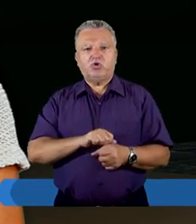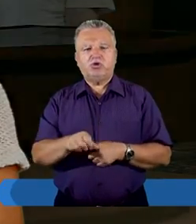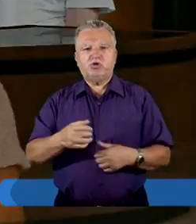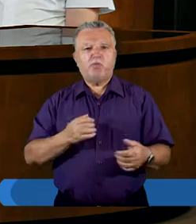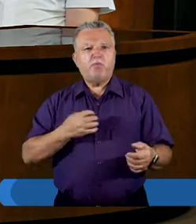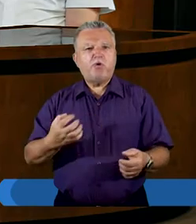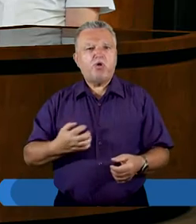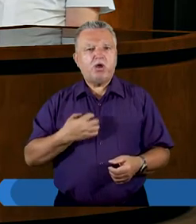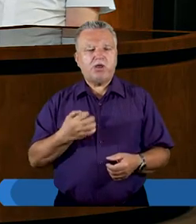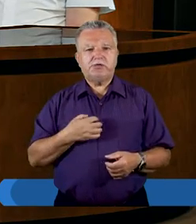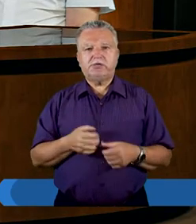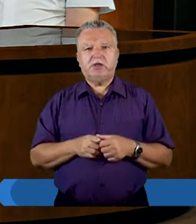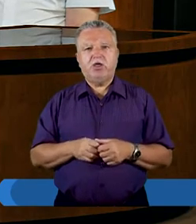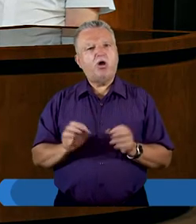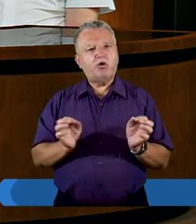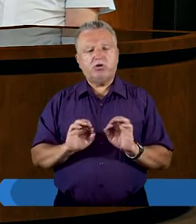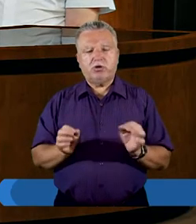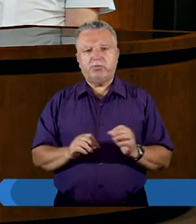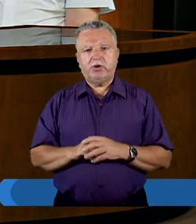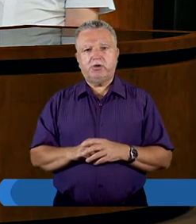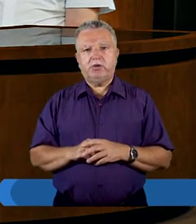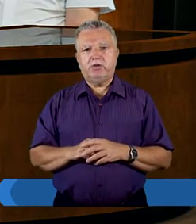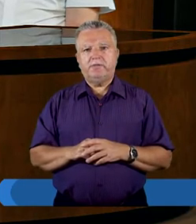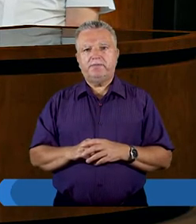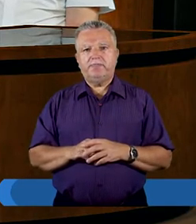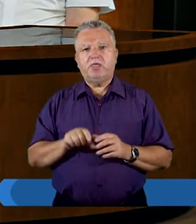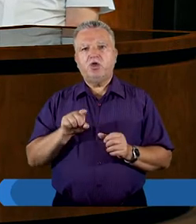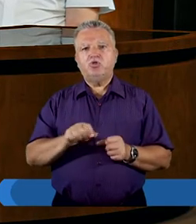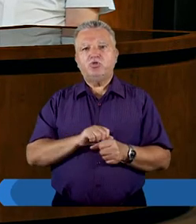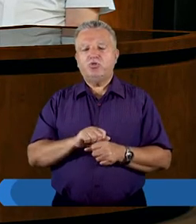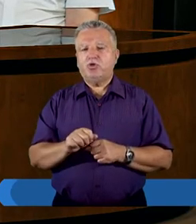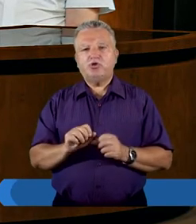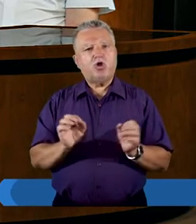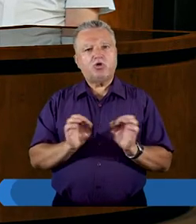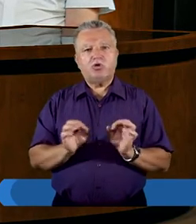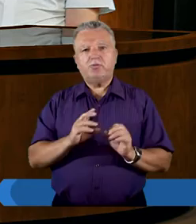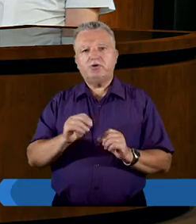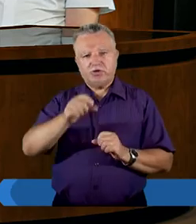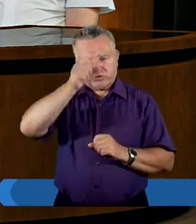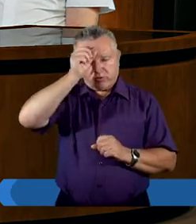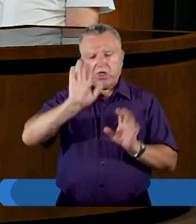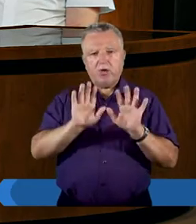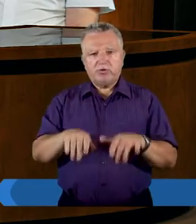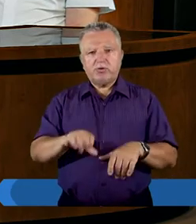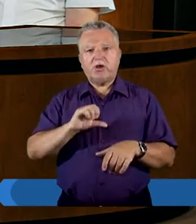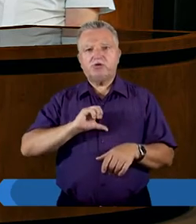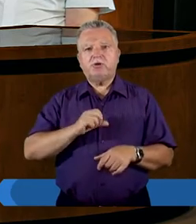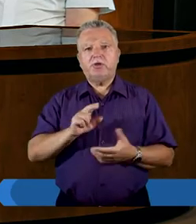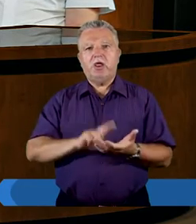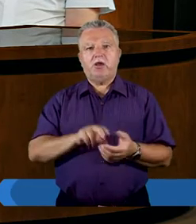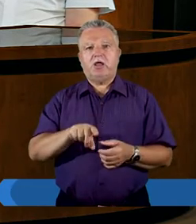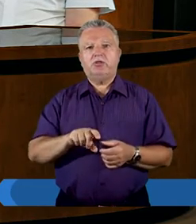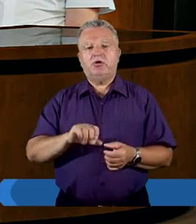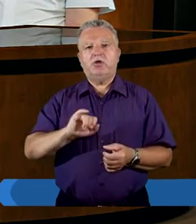Ile okrucieństwa w ogóle w tym jest. Wiecie, to jest dramat, że człowiek pozwala sobie na to, że zachowuje się, jakby